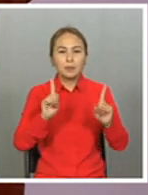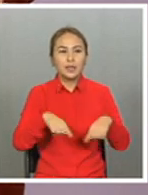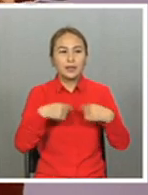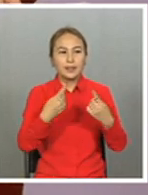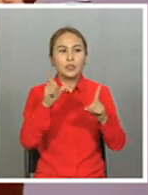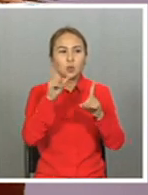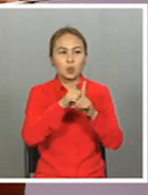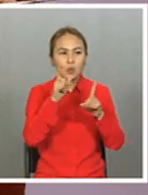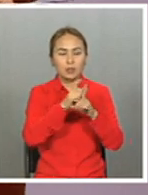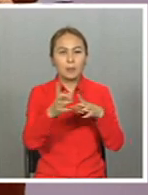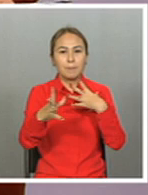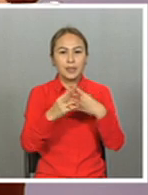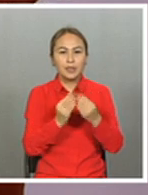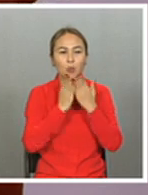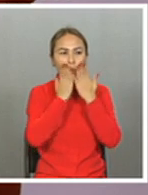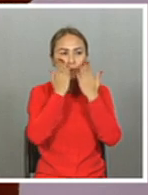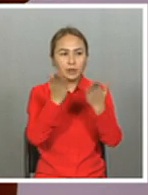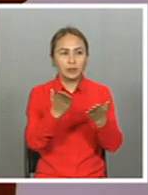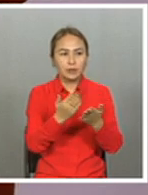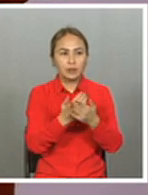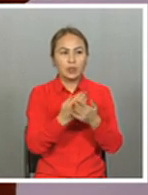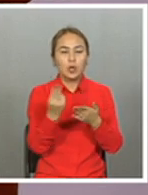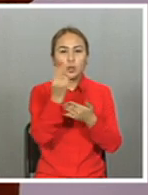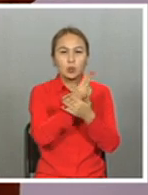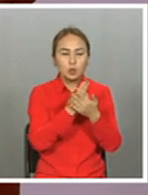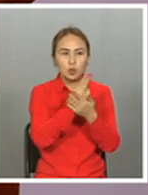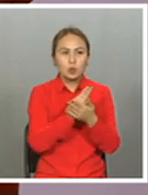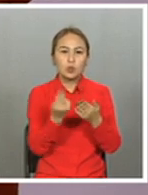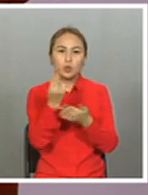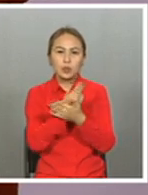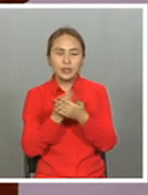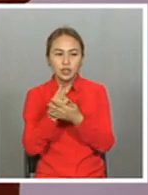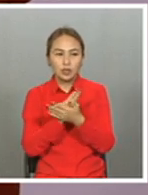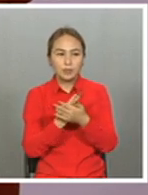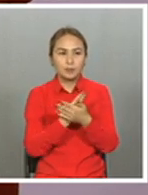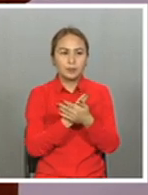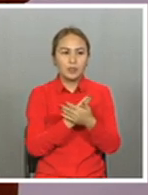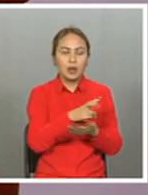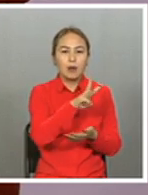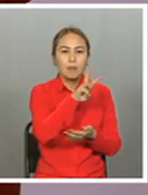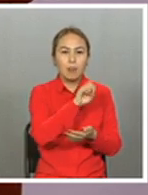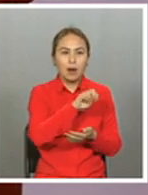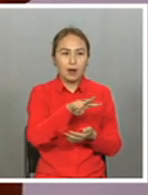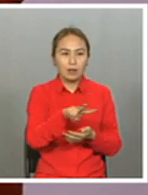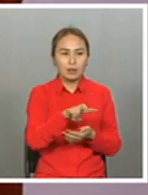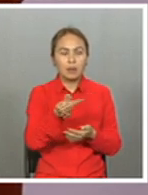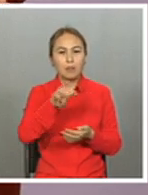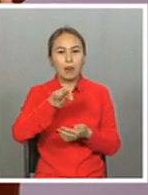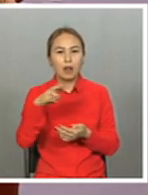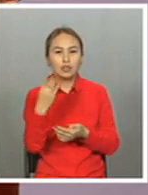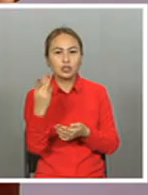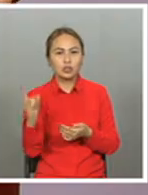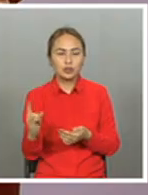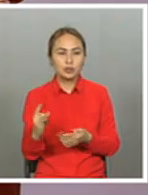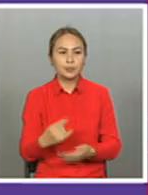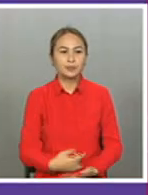сөздерді бірге оқиық. Сурет – суретші. Мал